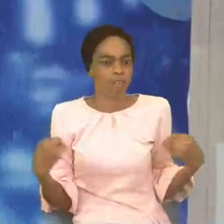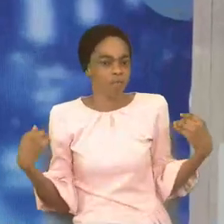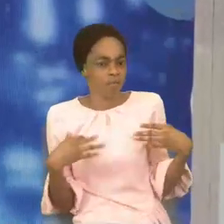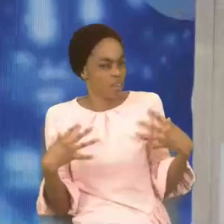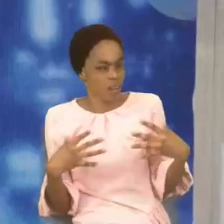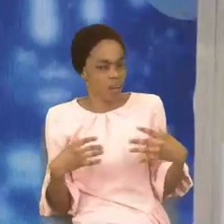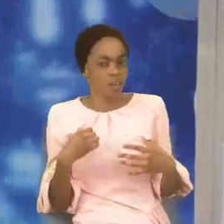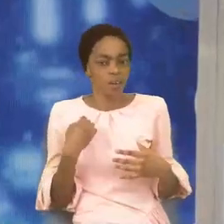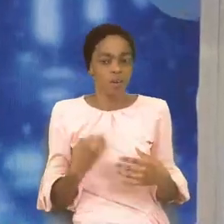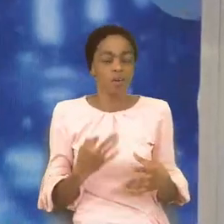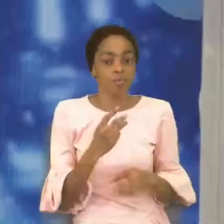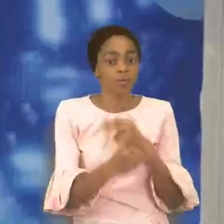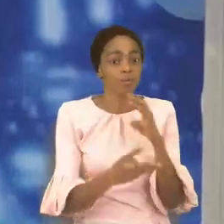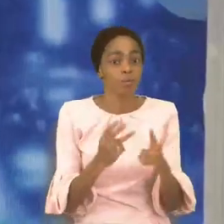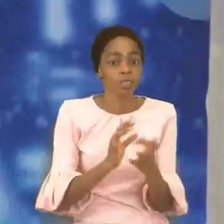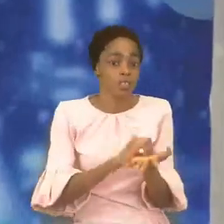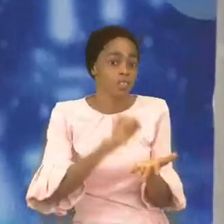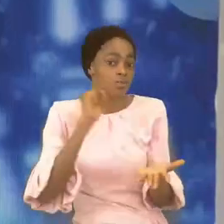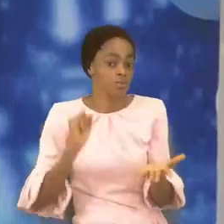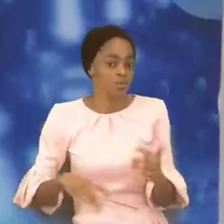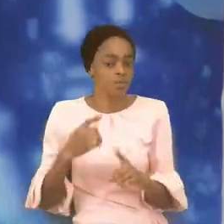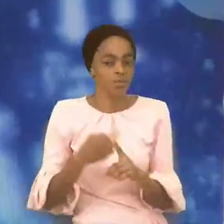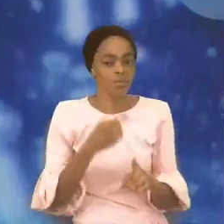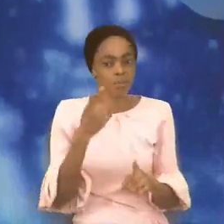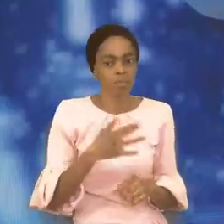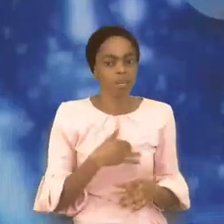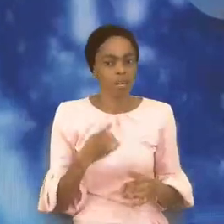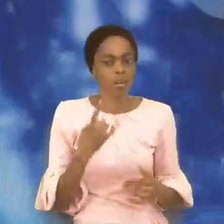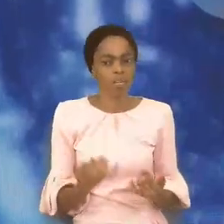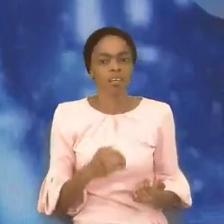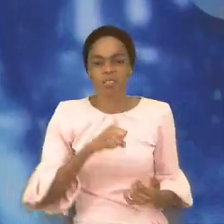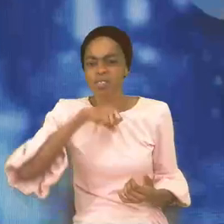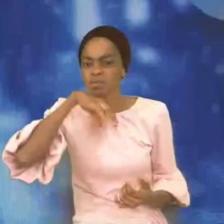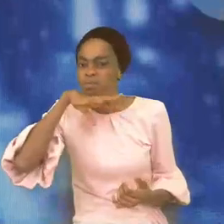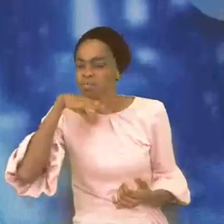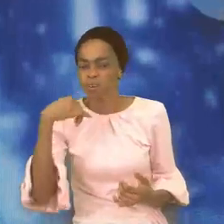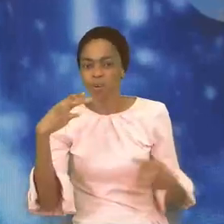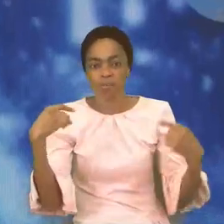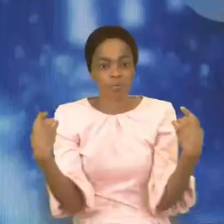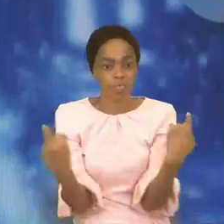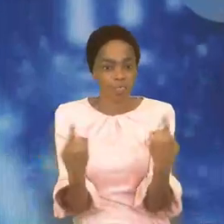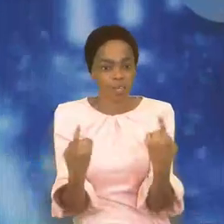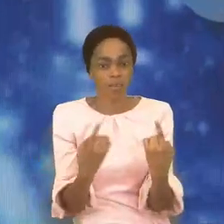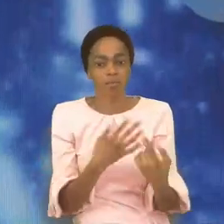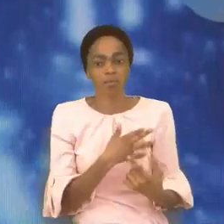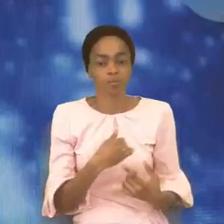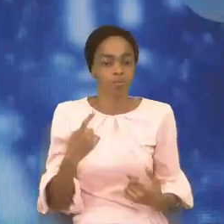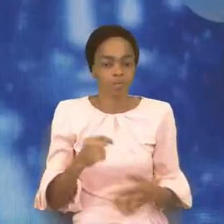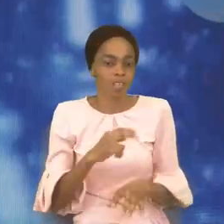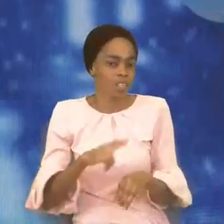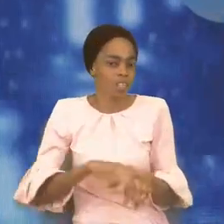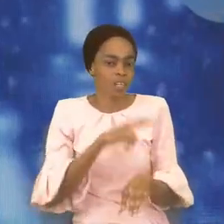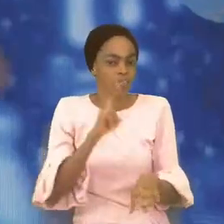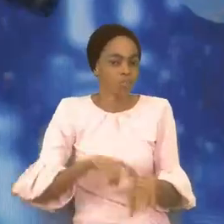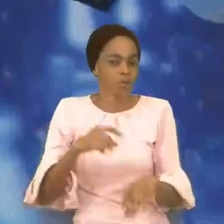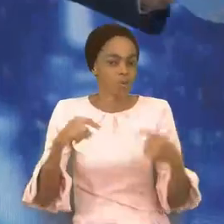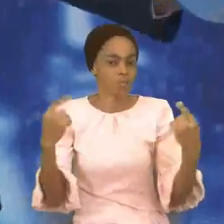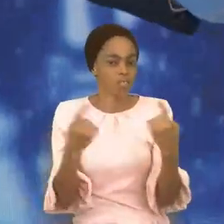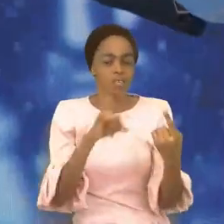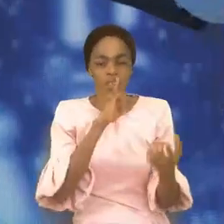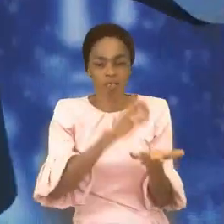tremblements devant le monde, tout cela est ôté de ta vie. La dépravation du péché et la nature